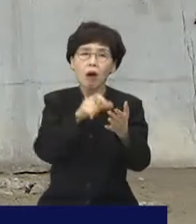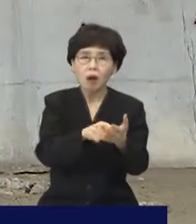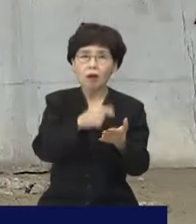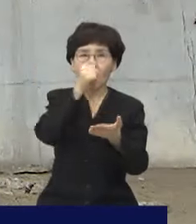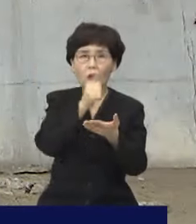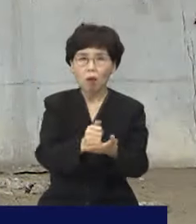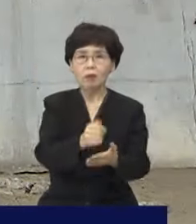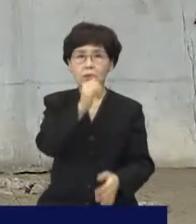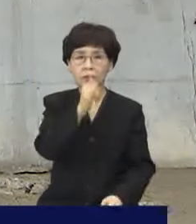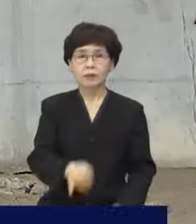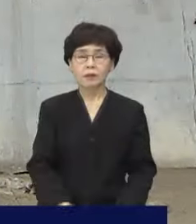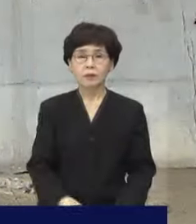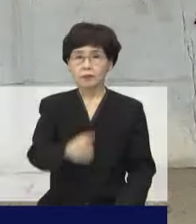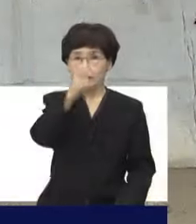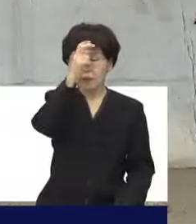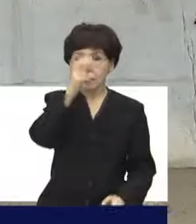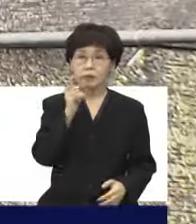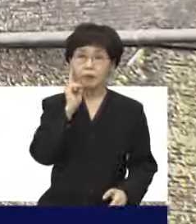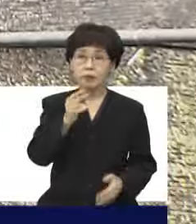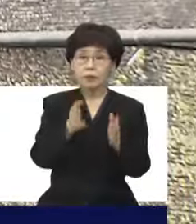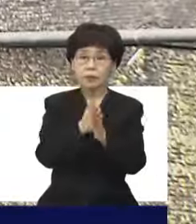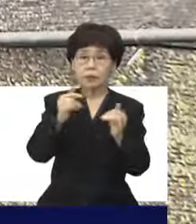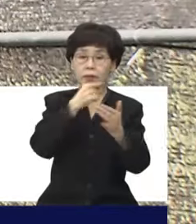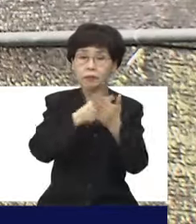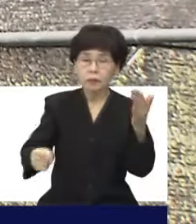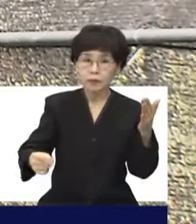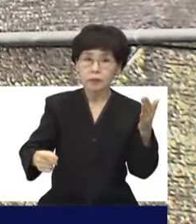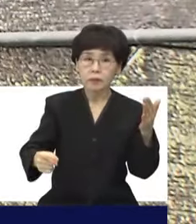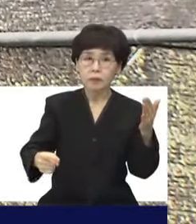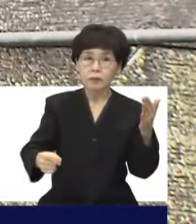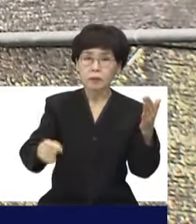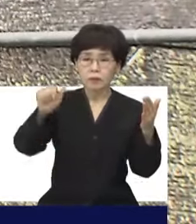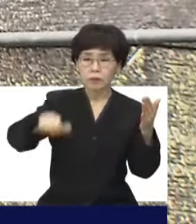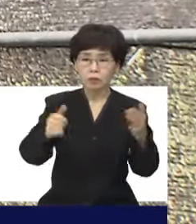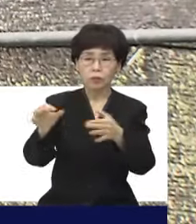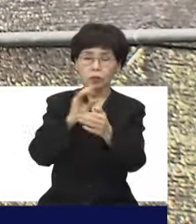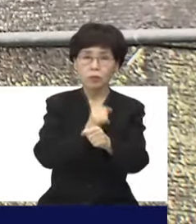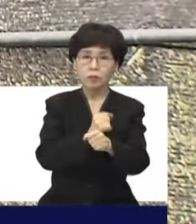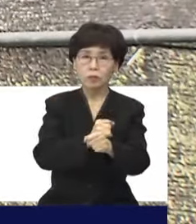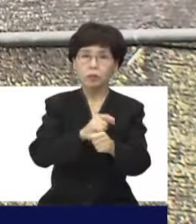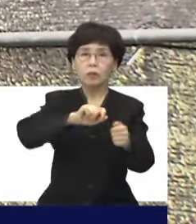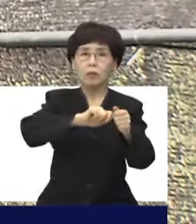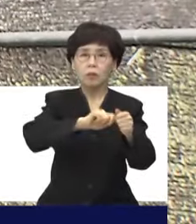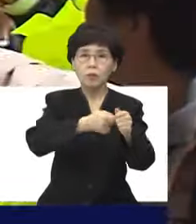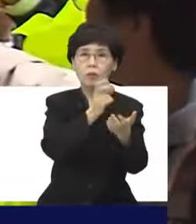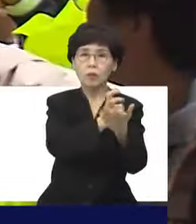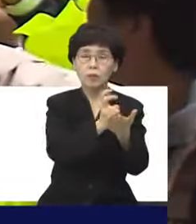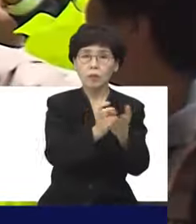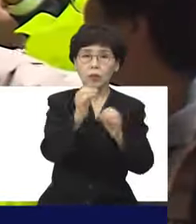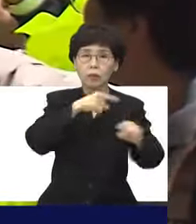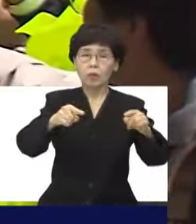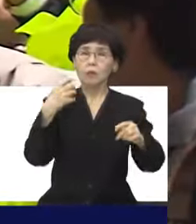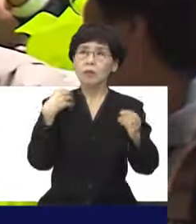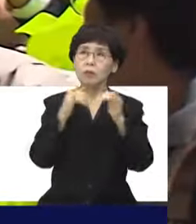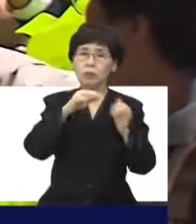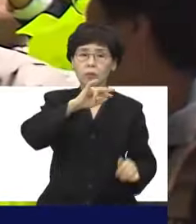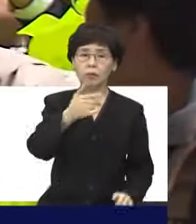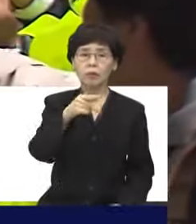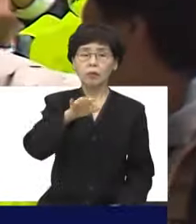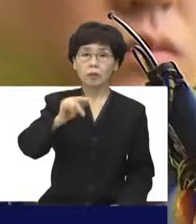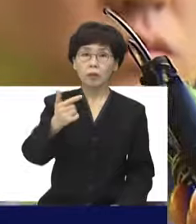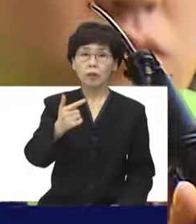받고 있습니다. 경찰은 중대 시민 제외 적용 여부와 관련해 중대재해처벌법상 경영 책임자에 해당하는 신상진